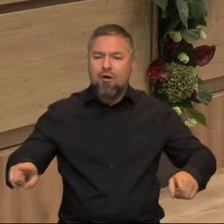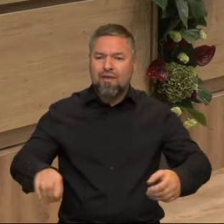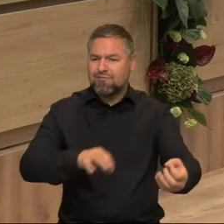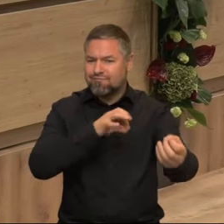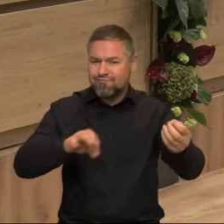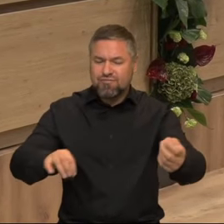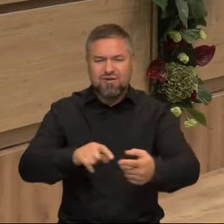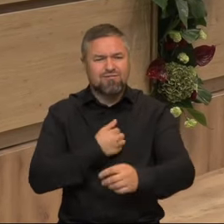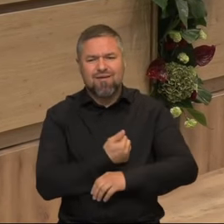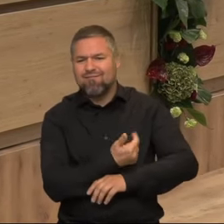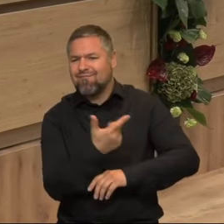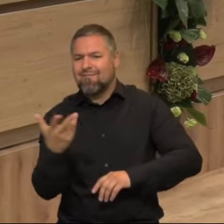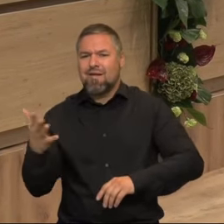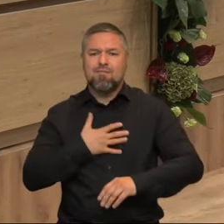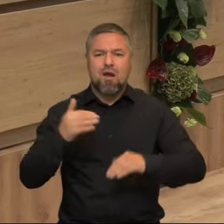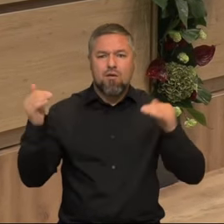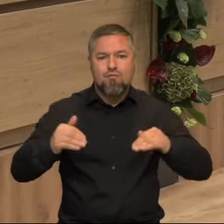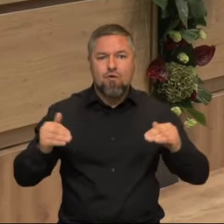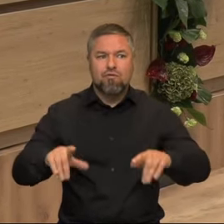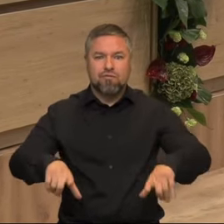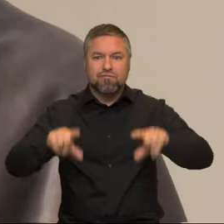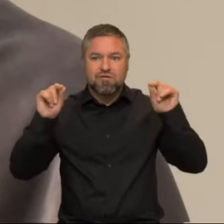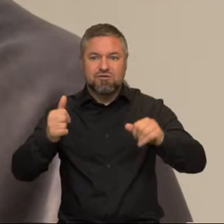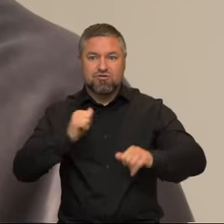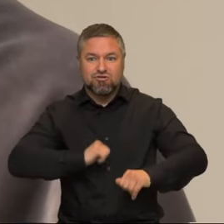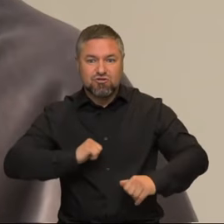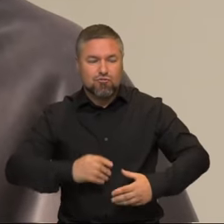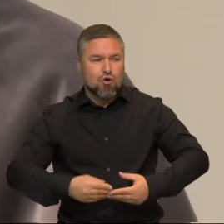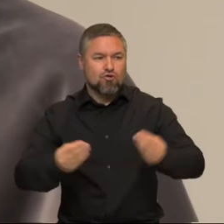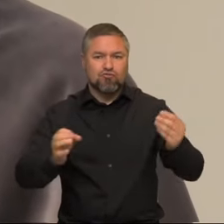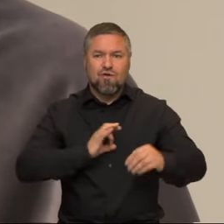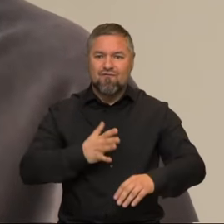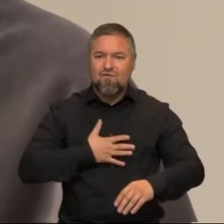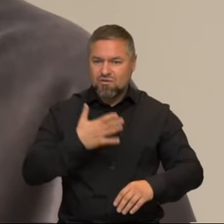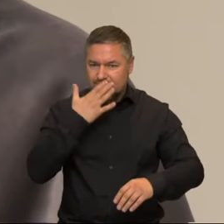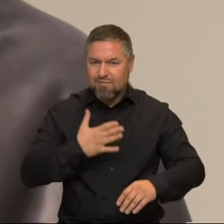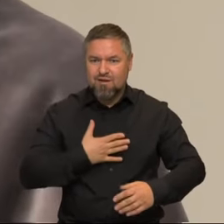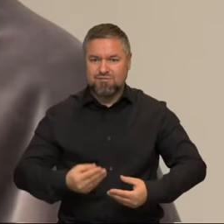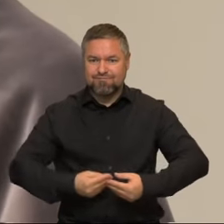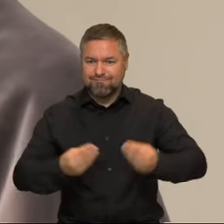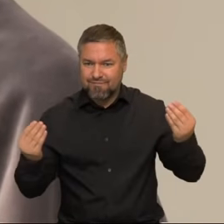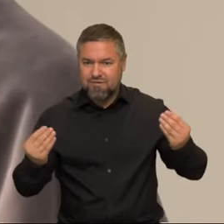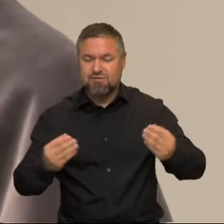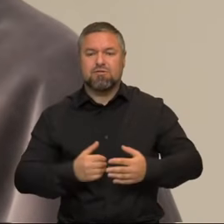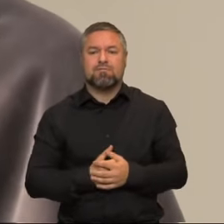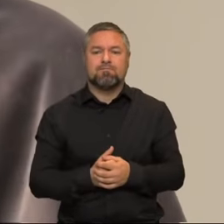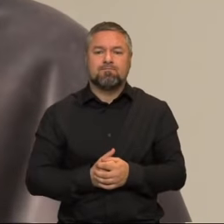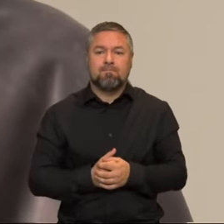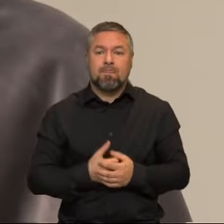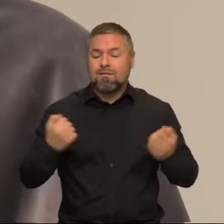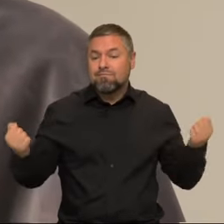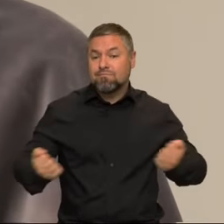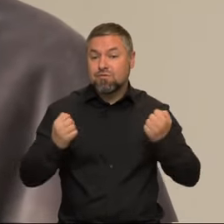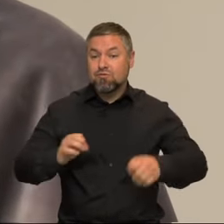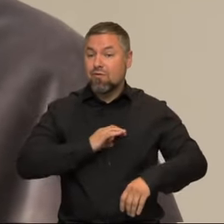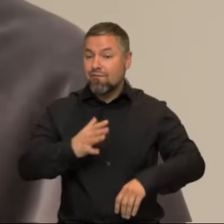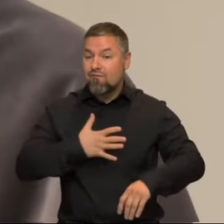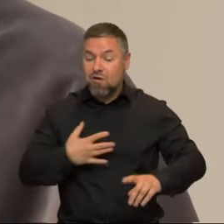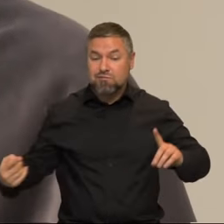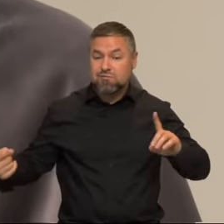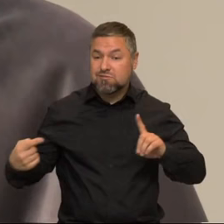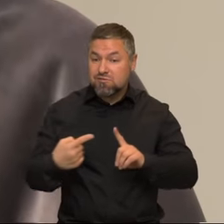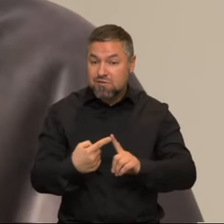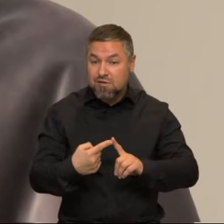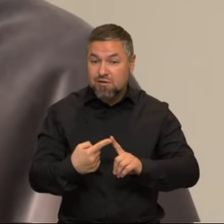wiele możliwości, gdzie możecie odnaleźć siebie, rozwijać swoje możliwości, rozwijać swoje pasje, dążyć do swoich